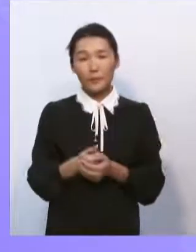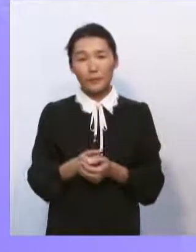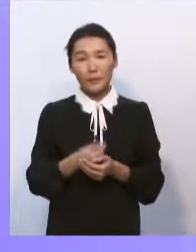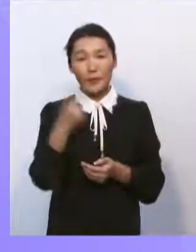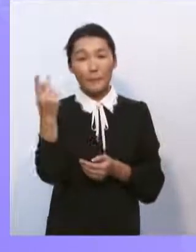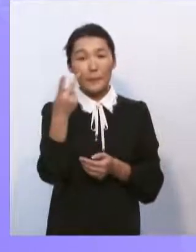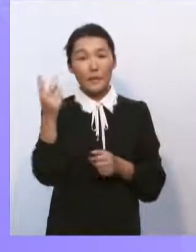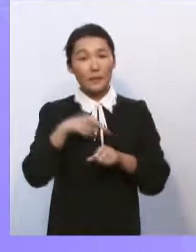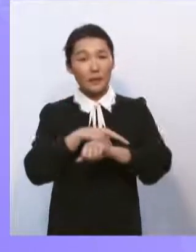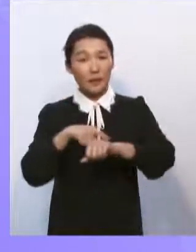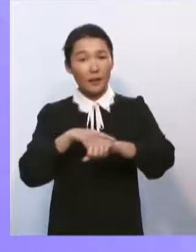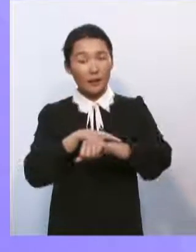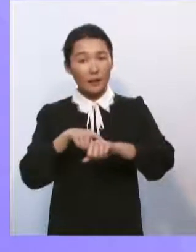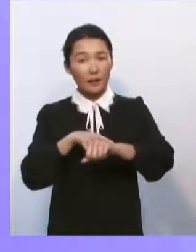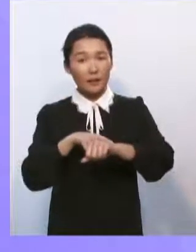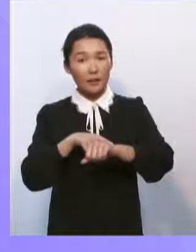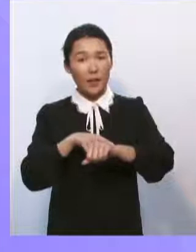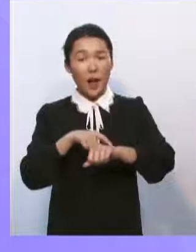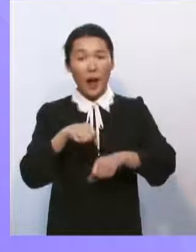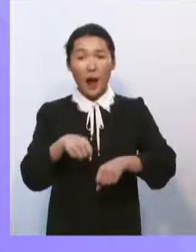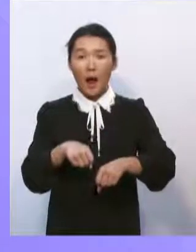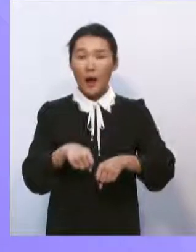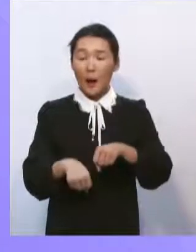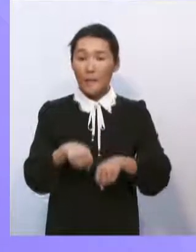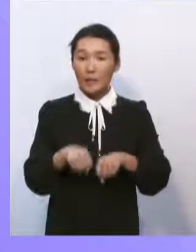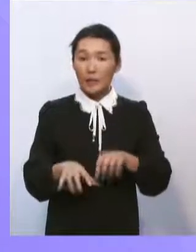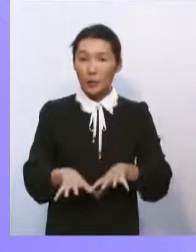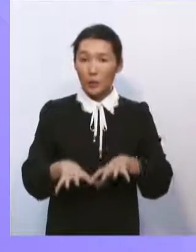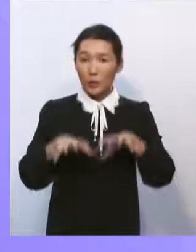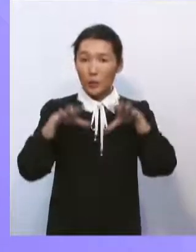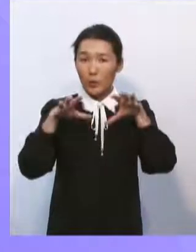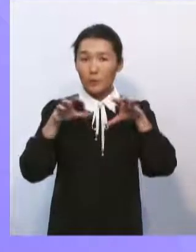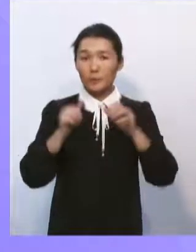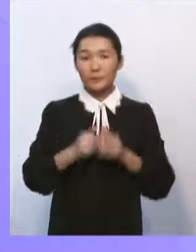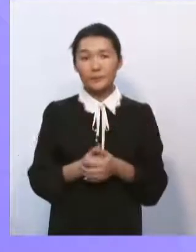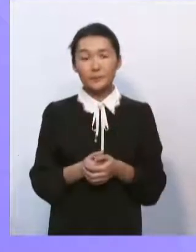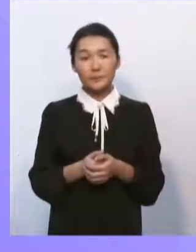1-2 сааттан кийин камыр көтөрүлөт.